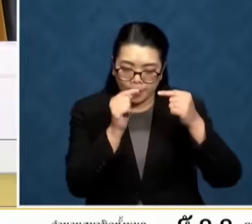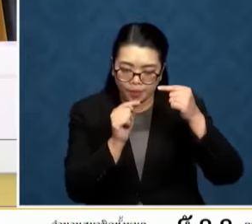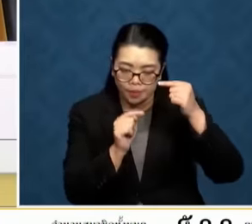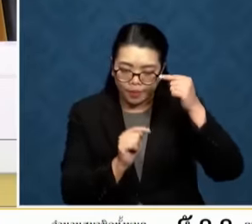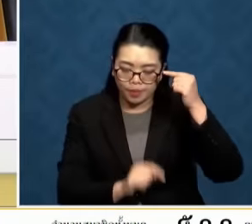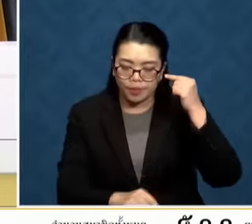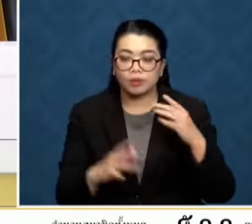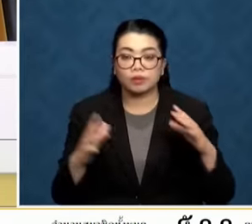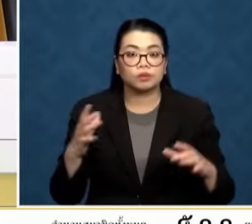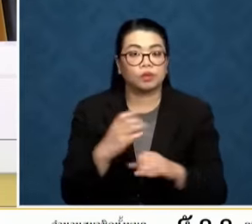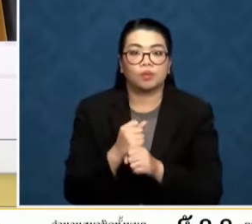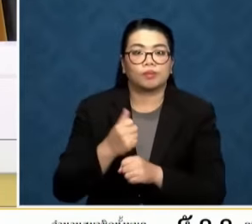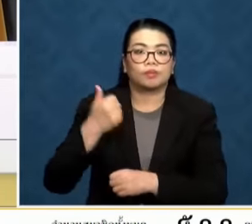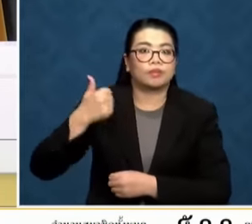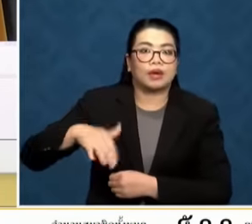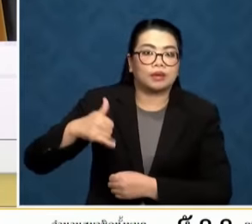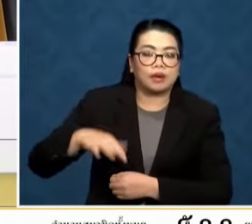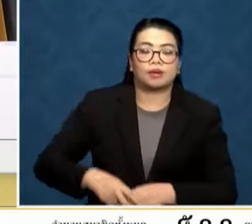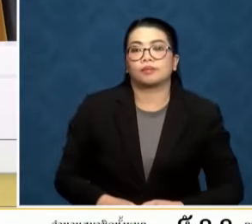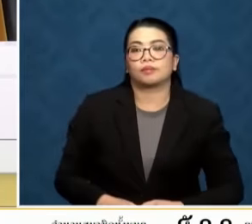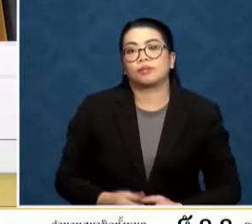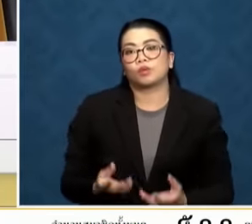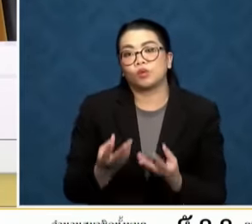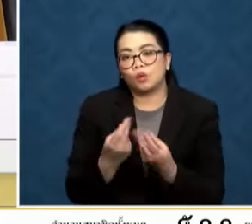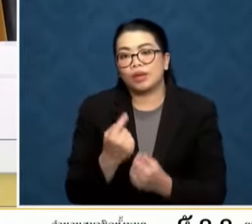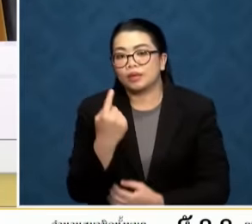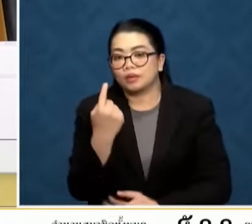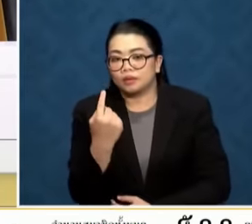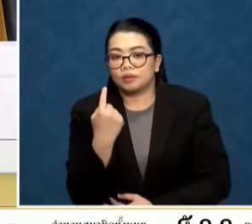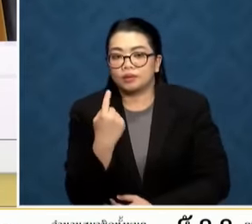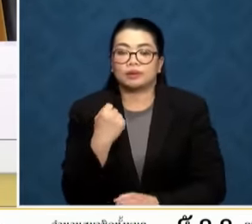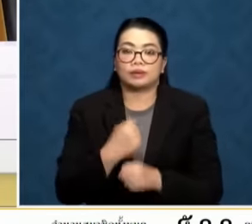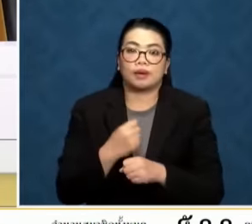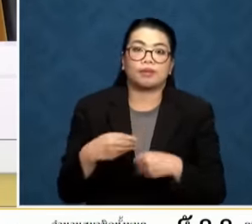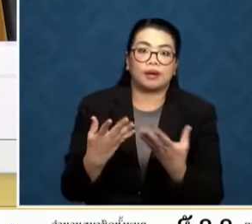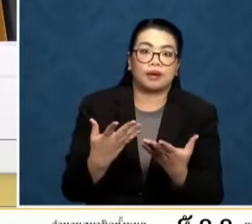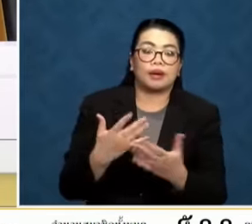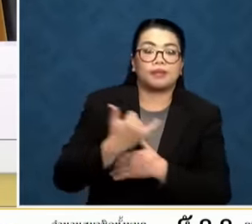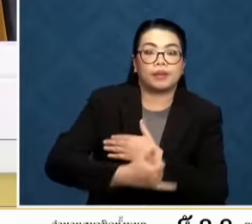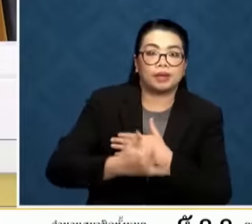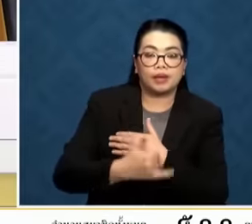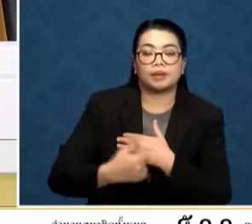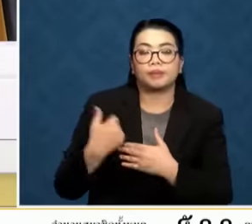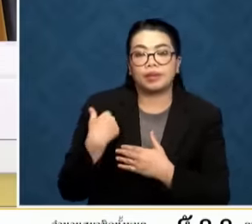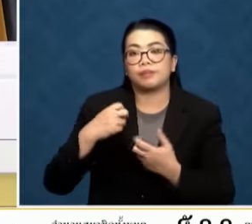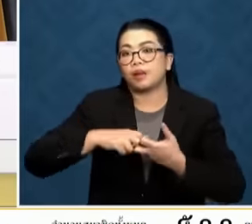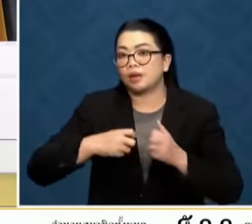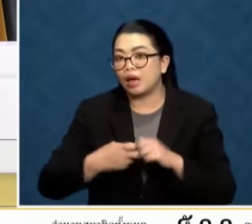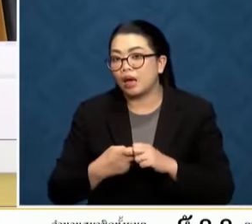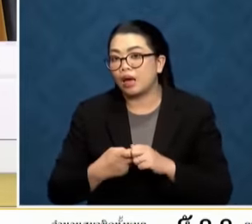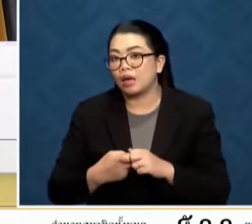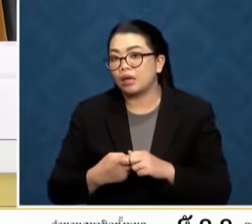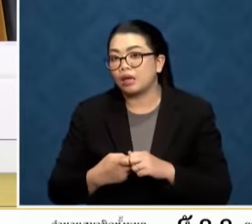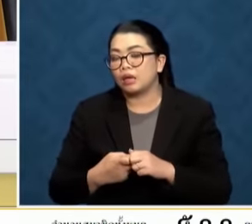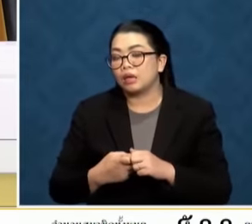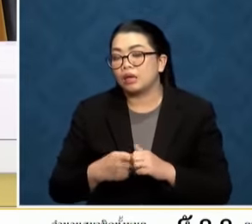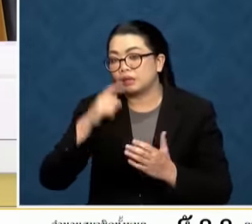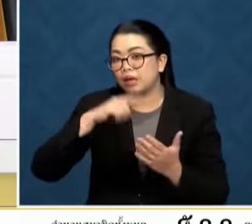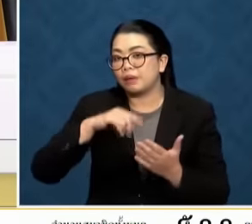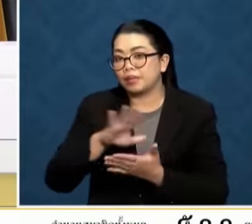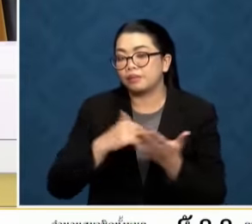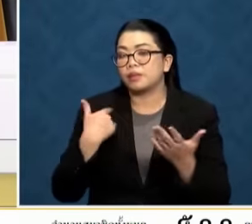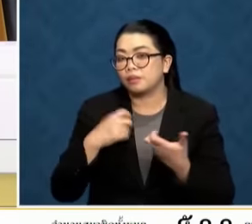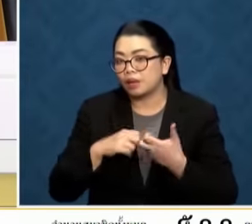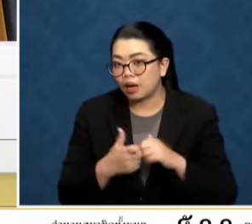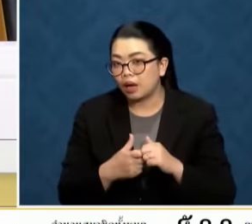เราไม่สามารถสรุปได้ครับว่าตัวเลข 1ตัวนั้นจะทำให้ประเทศมีปัญหาเรื่องเดิต rtingเป็นการมองมิติ